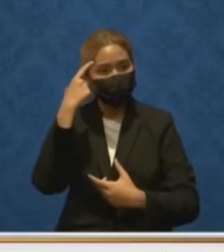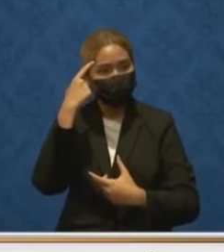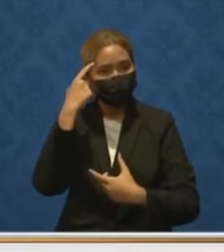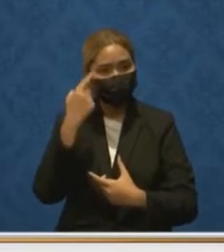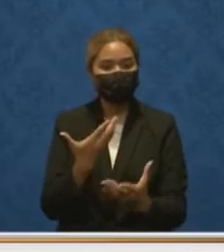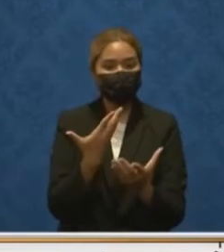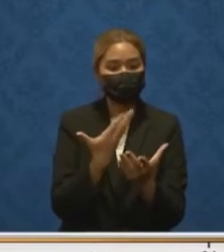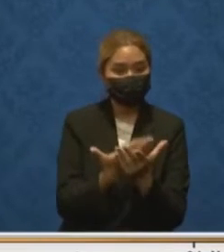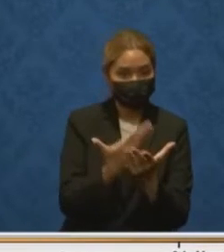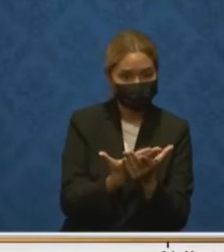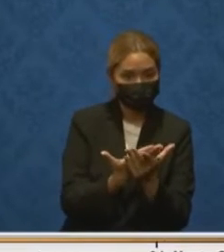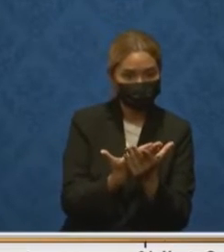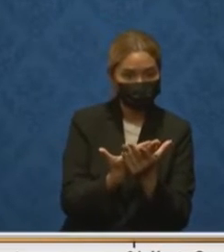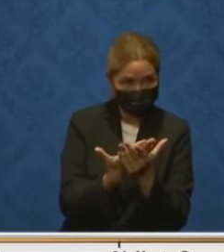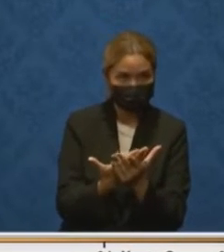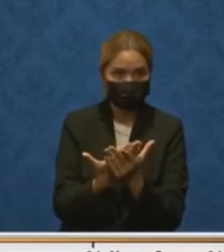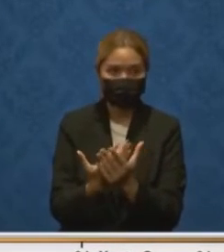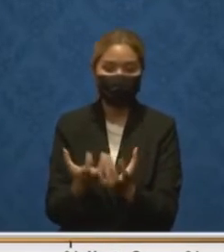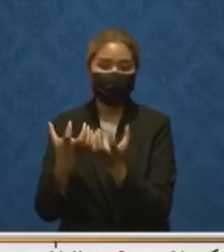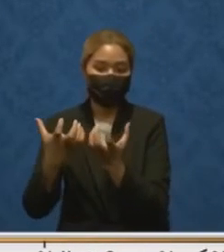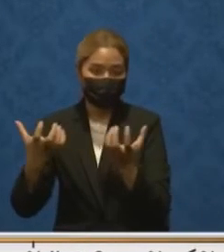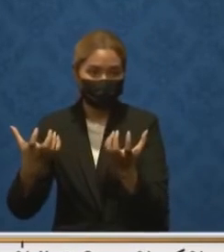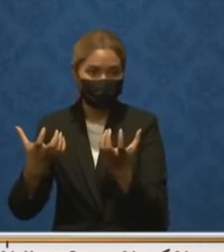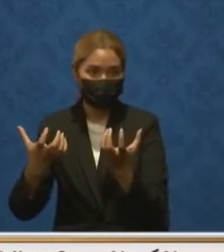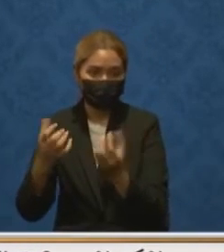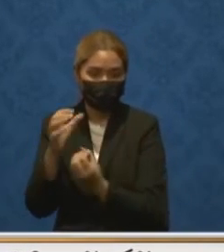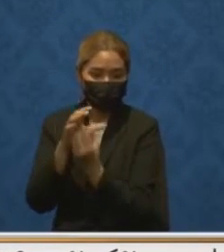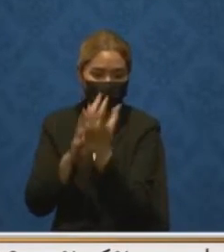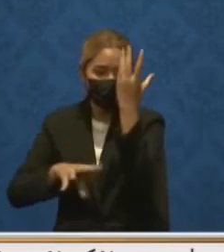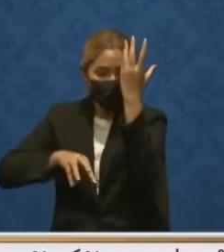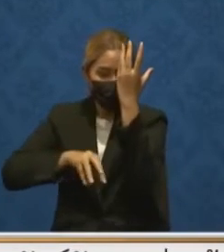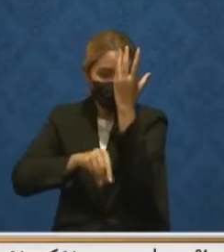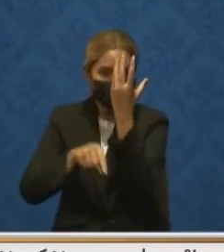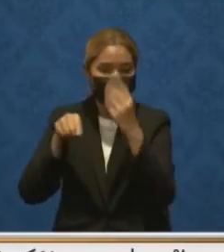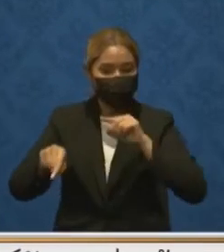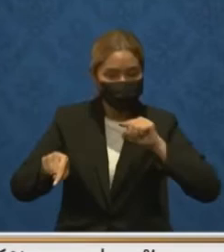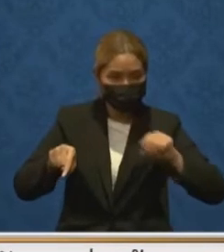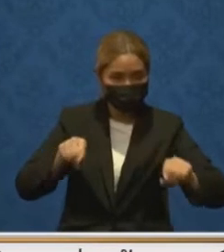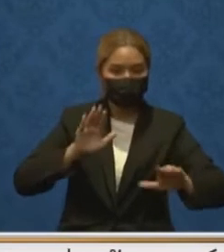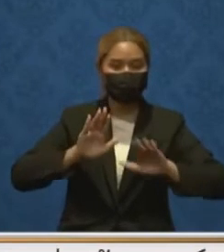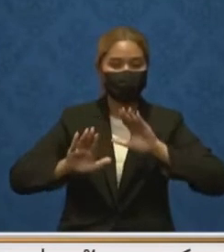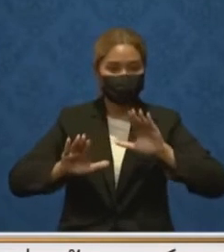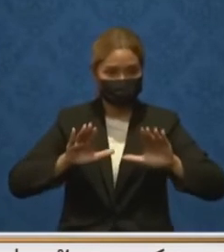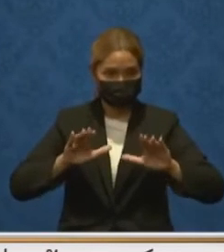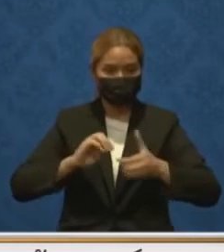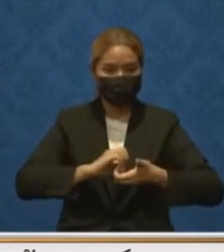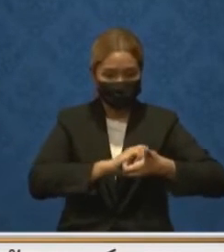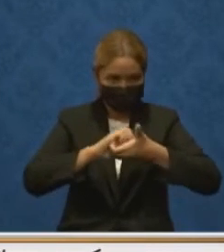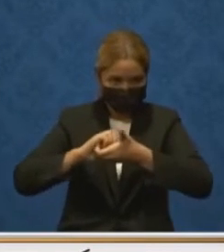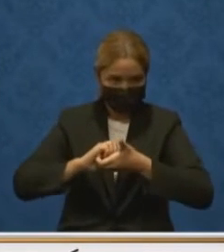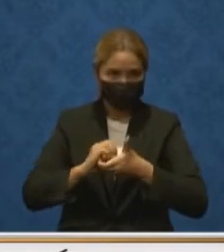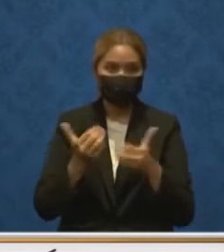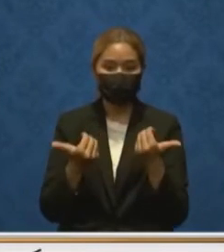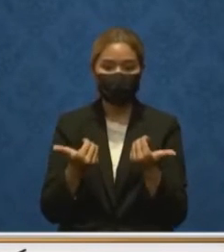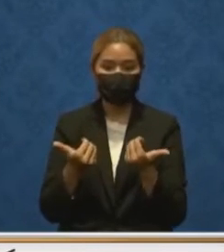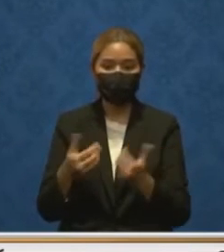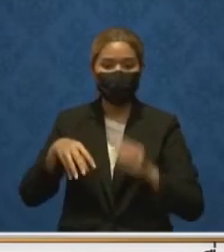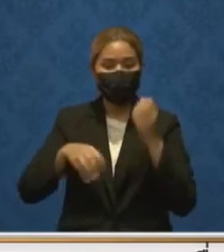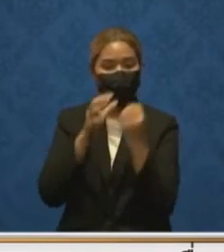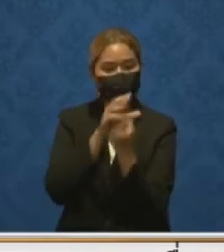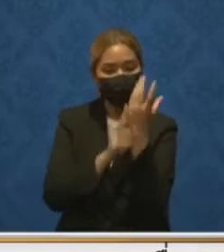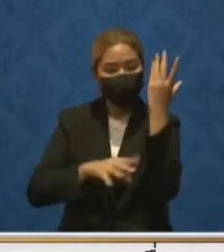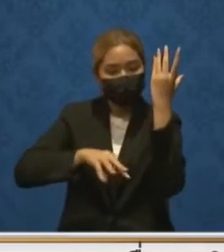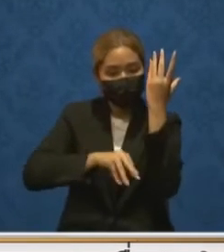าแล้วก็ปริมาณให้ปุยยังสามารถนำเข้ามาได้แต่ถ้าจะนำเข้ามาได้